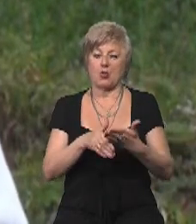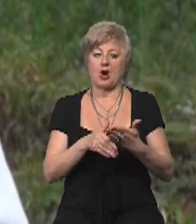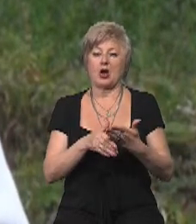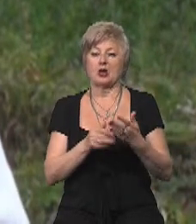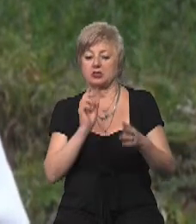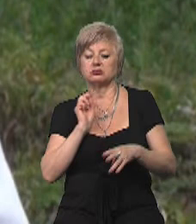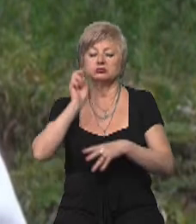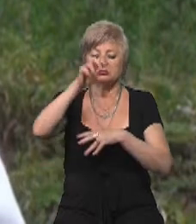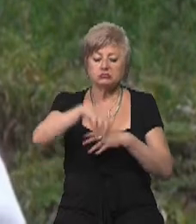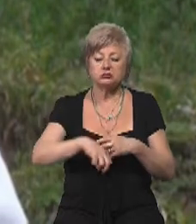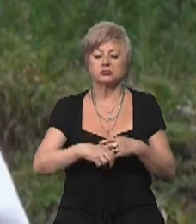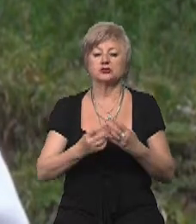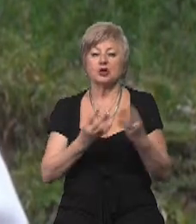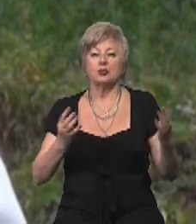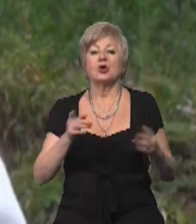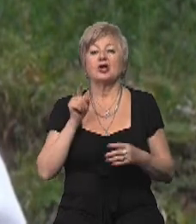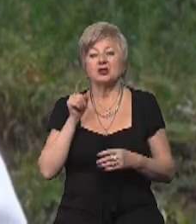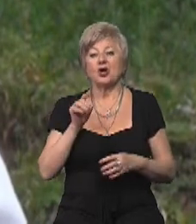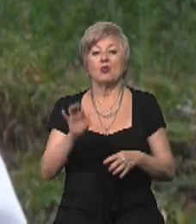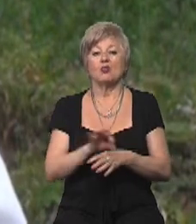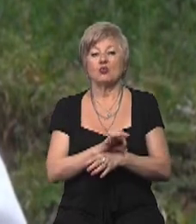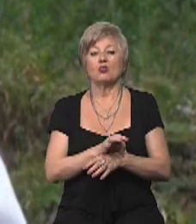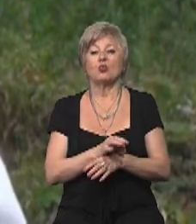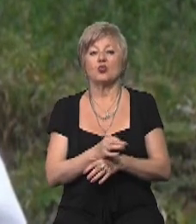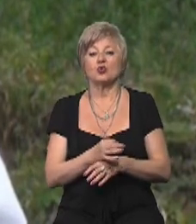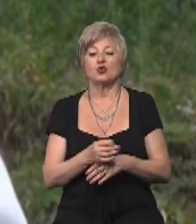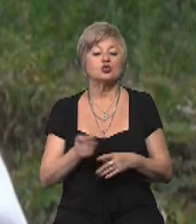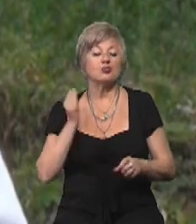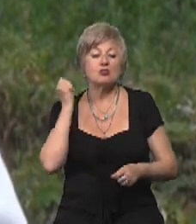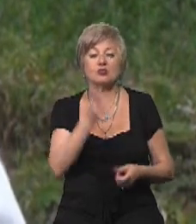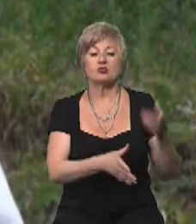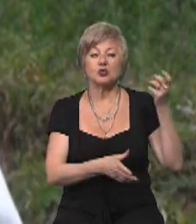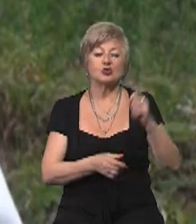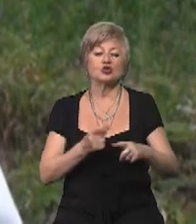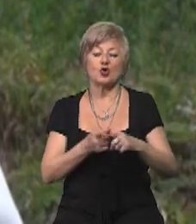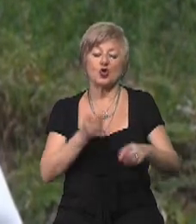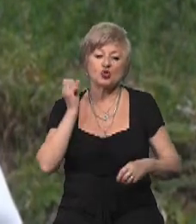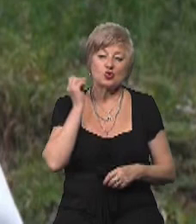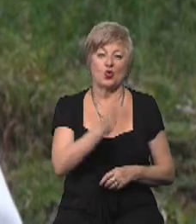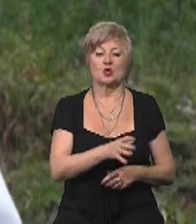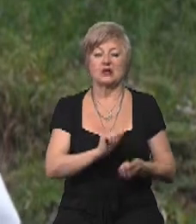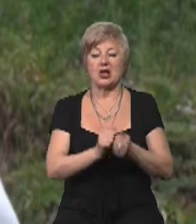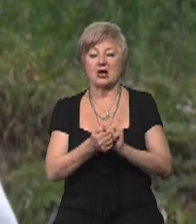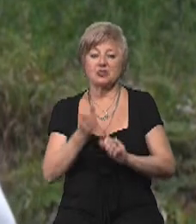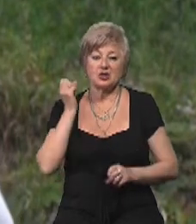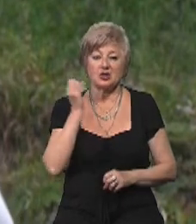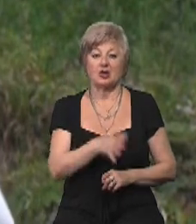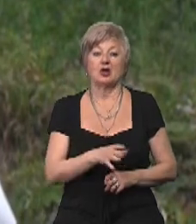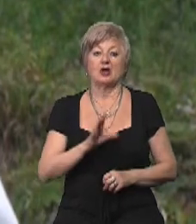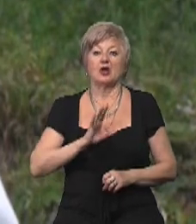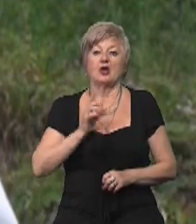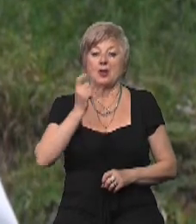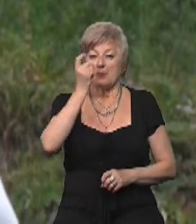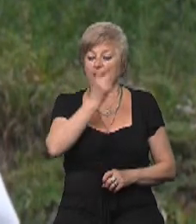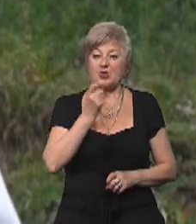ходять наркомани, роблять закладки. Чоловік кидав у неї всім, що під руку попаде: і ножем, і склом, і камінням. Вона була п'яна.